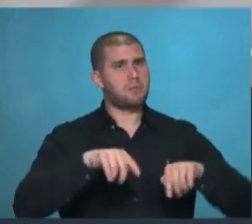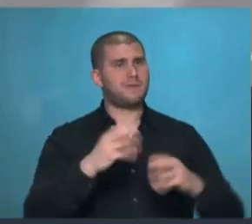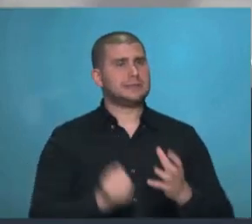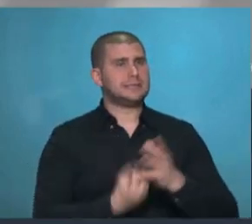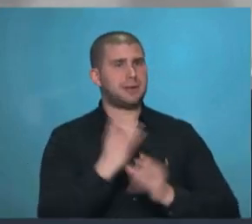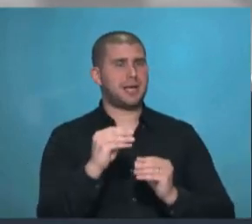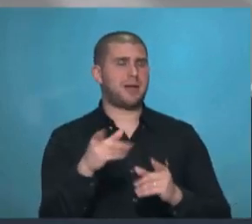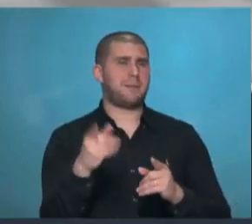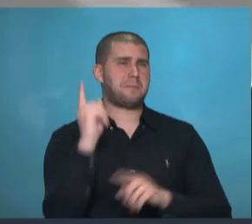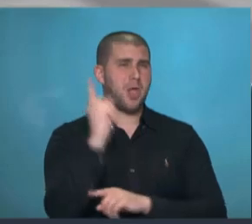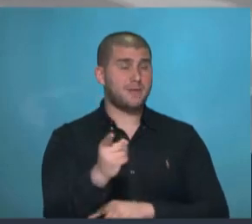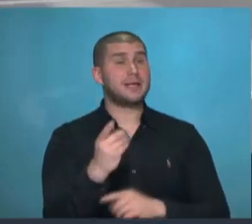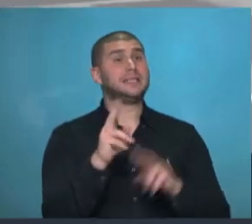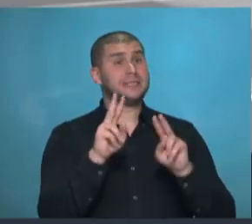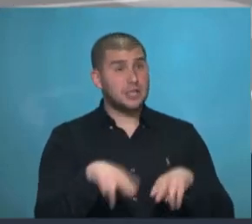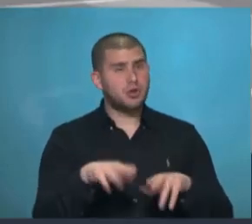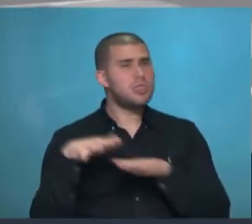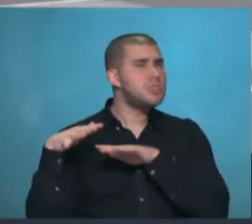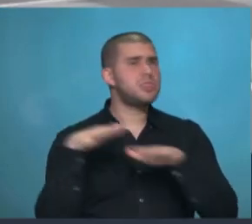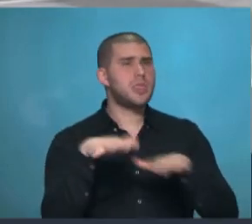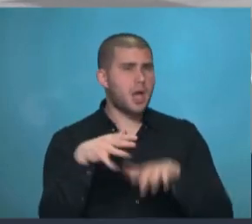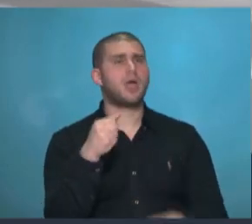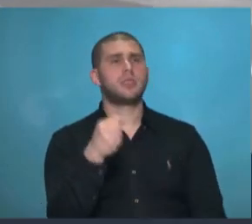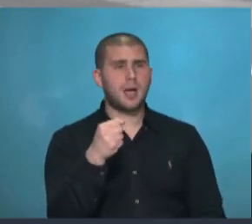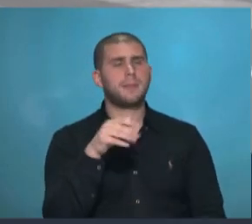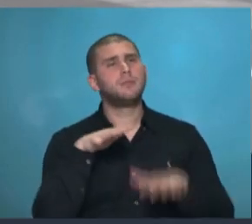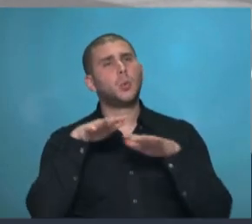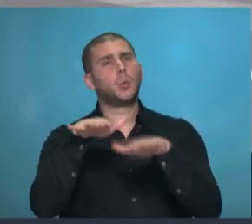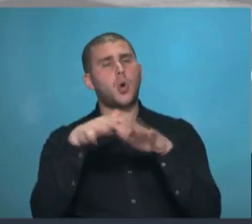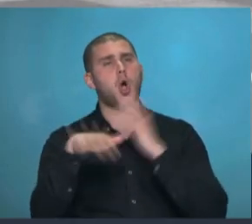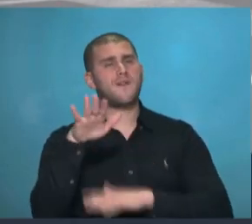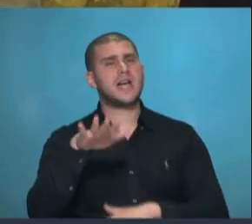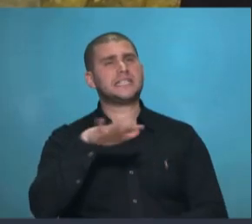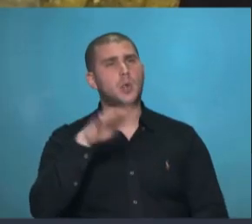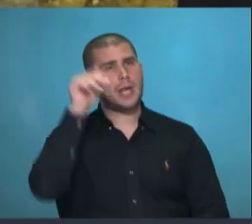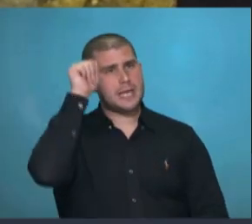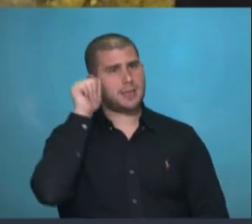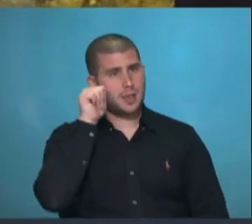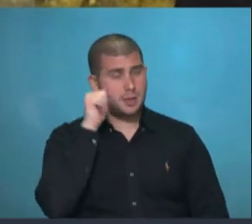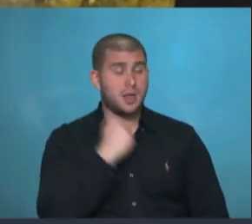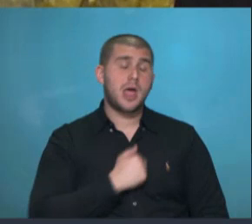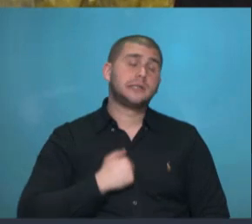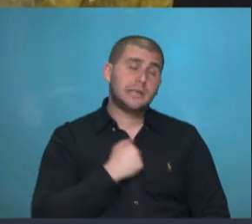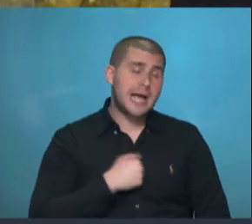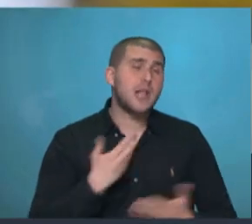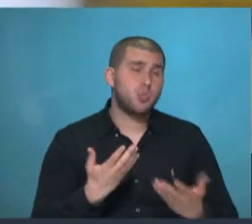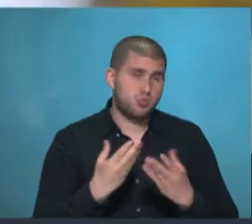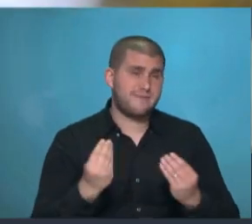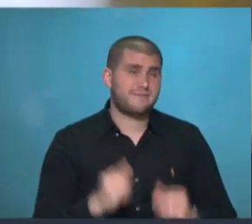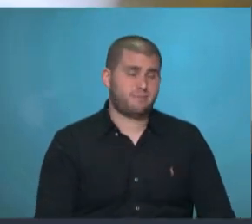המלון. בהחלט יש גם נהירה של תיירים לכיוון ירדן, לצערנו הרב,